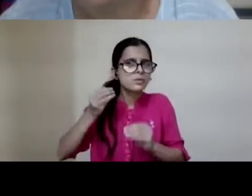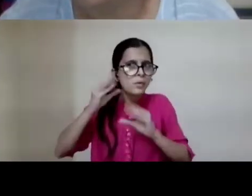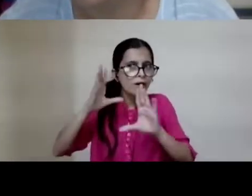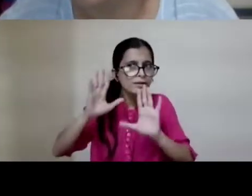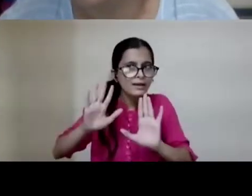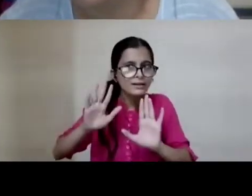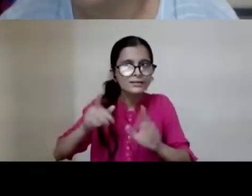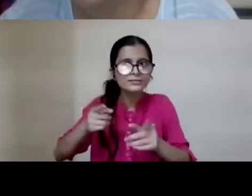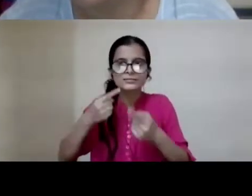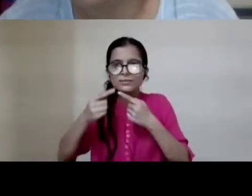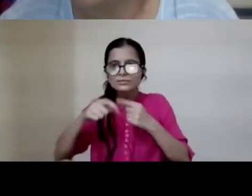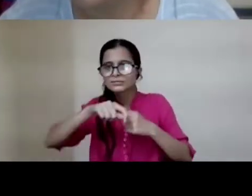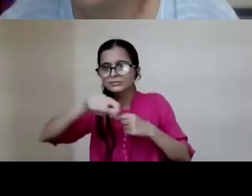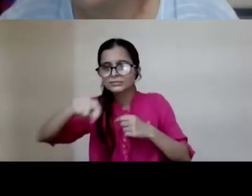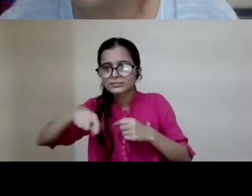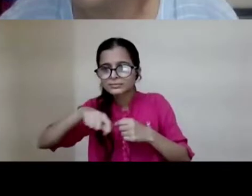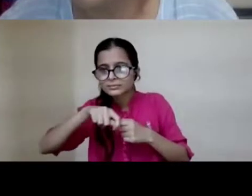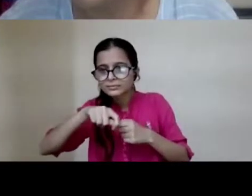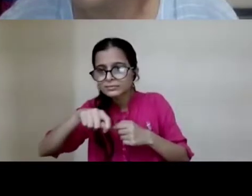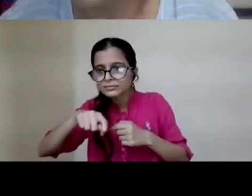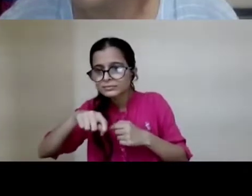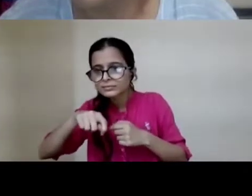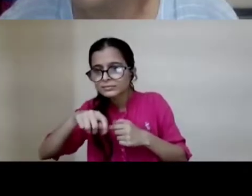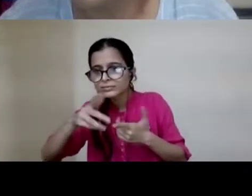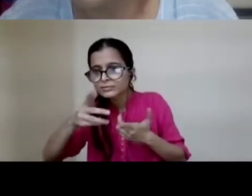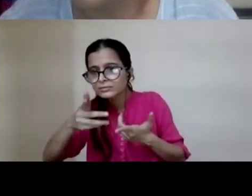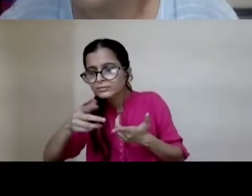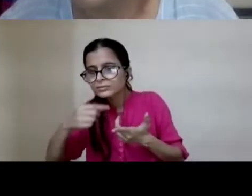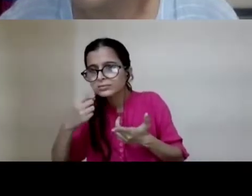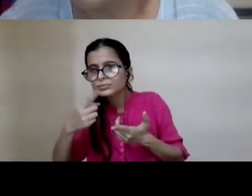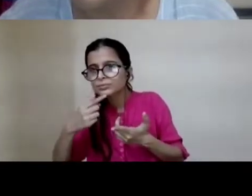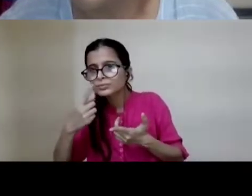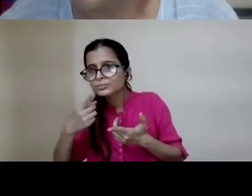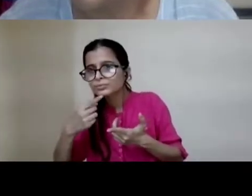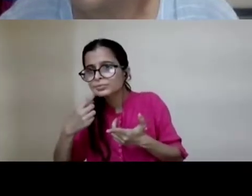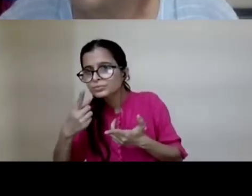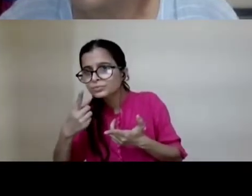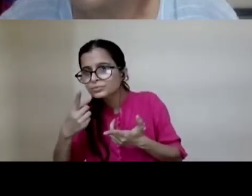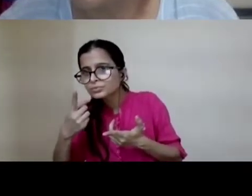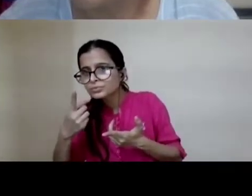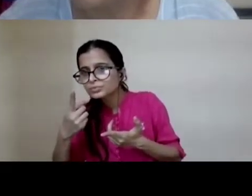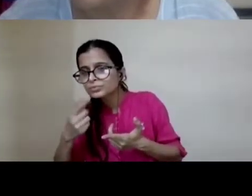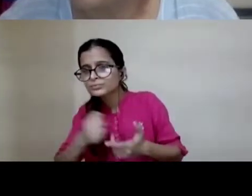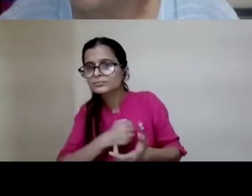cooked. भून के करना है और पालक की सब्जी,